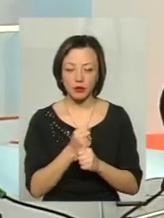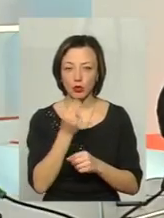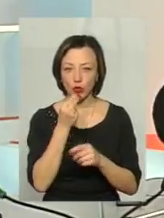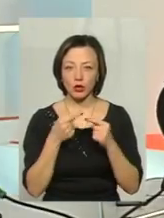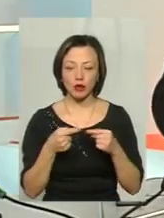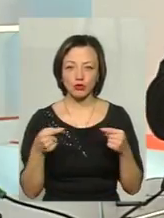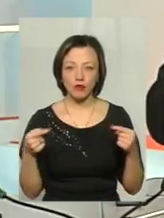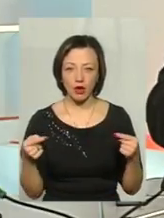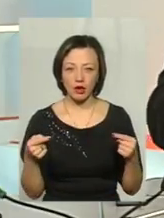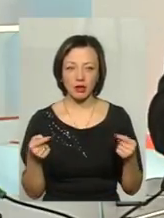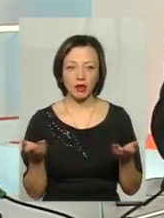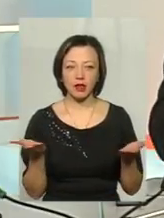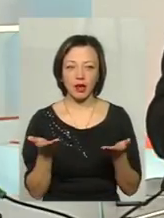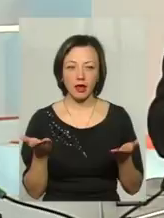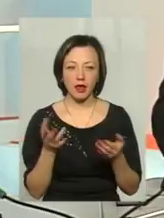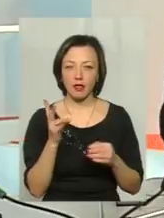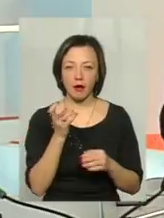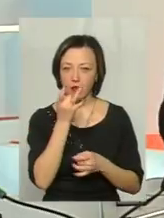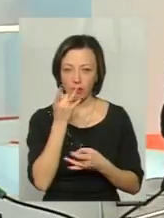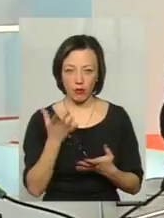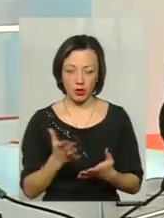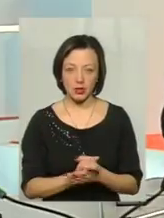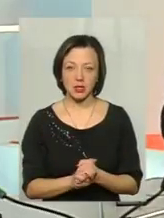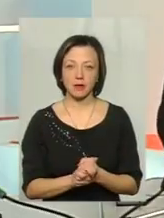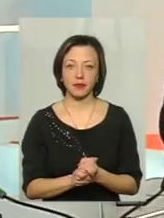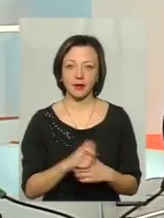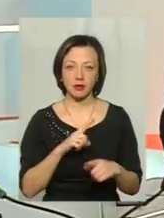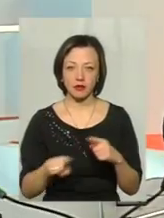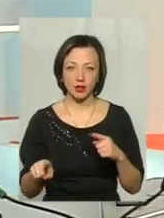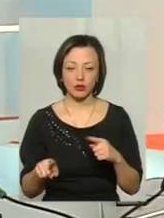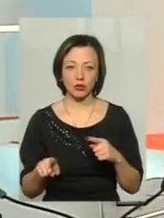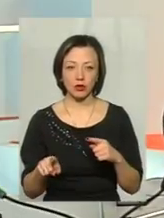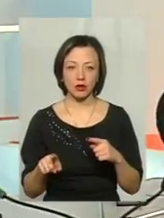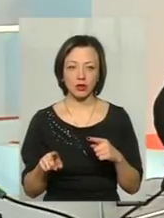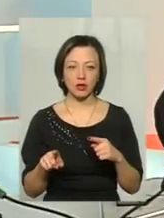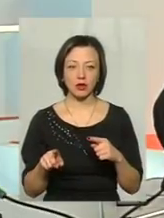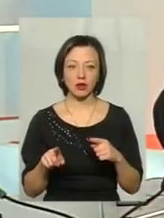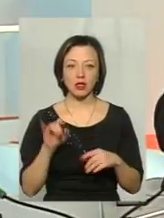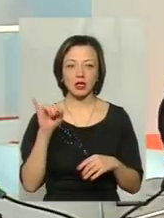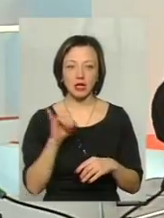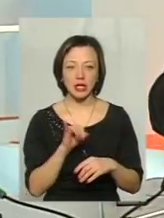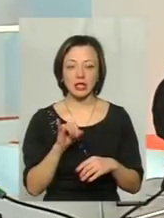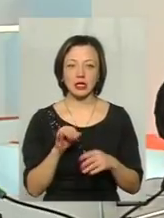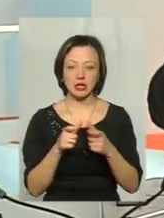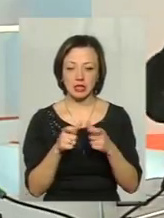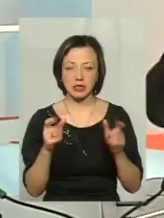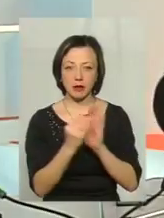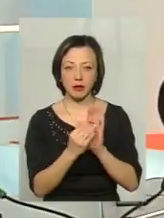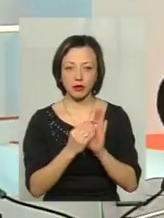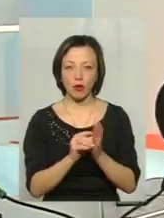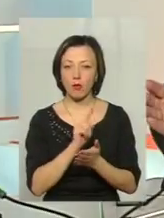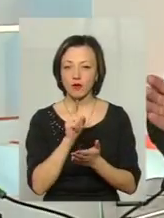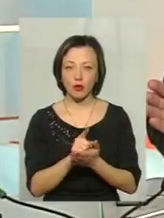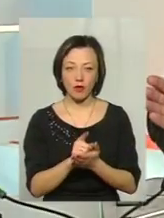продукти харчування, які не портяться швидко. От. І записка,